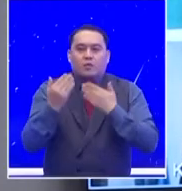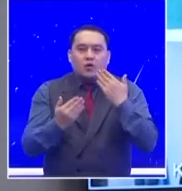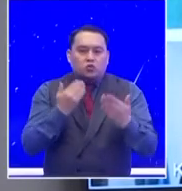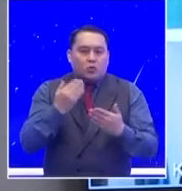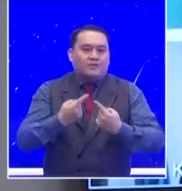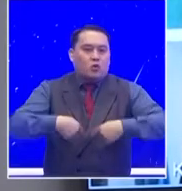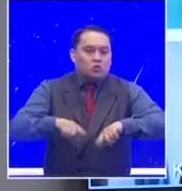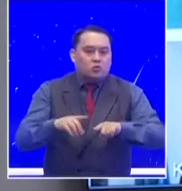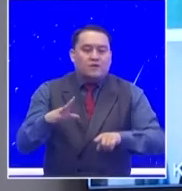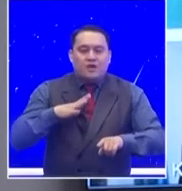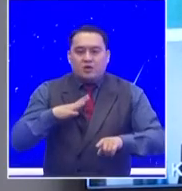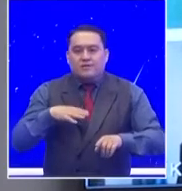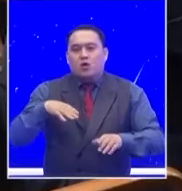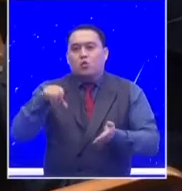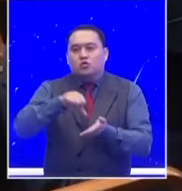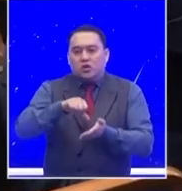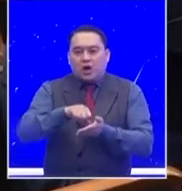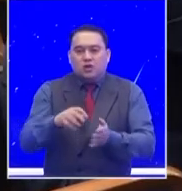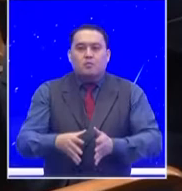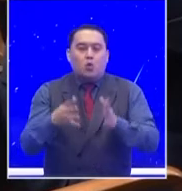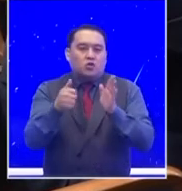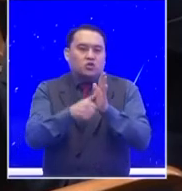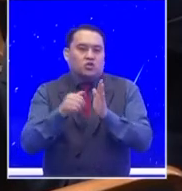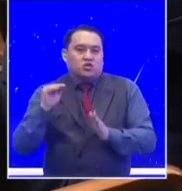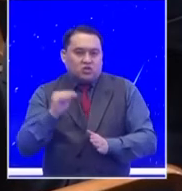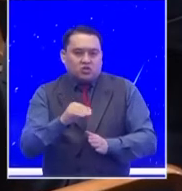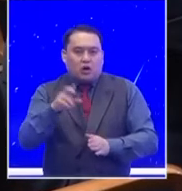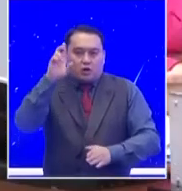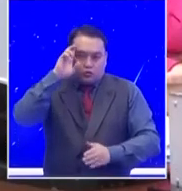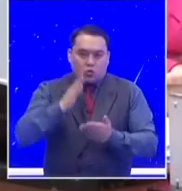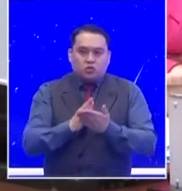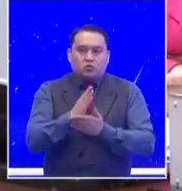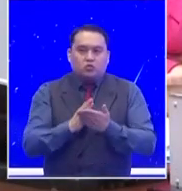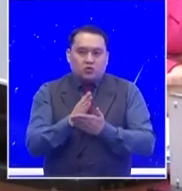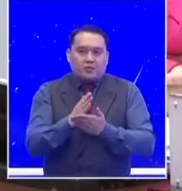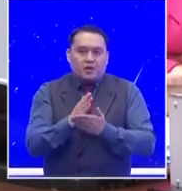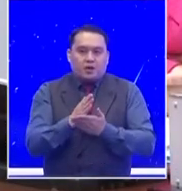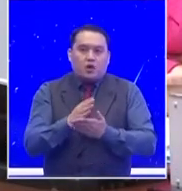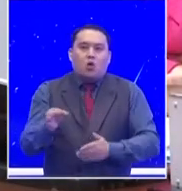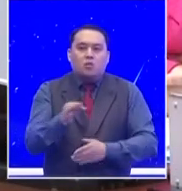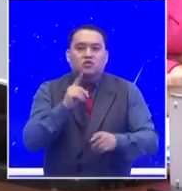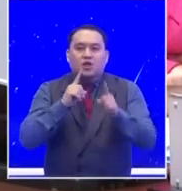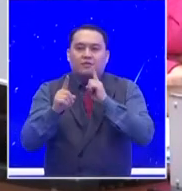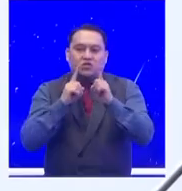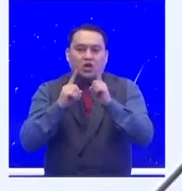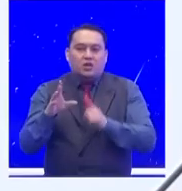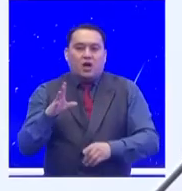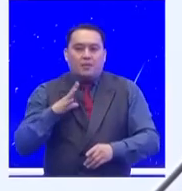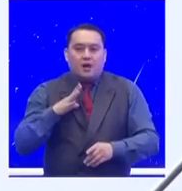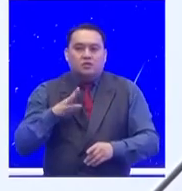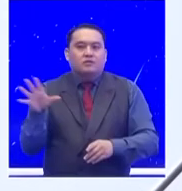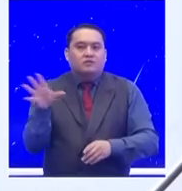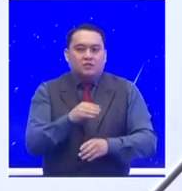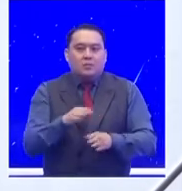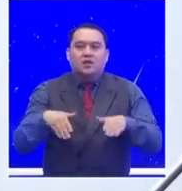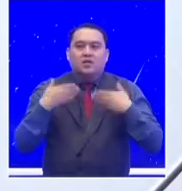структурных подразделениях. В ней приняли участие более 6000 государственных служащих. На областном селекторном совещании с